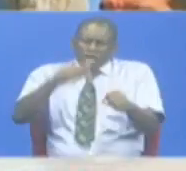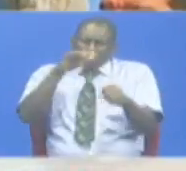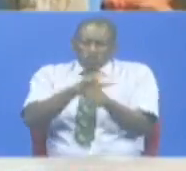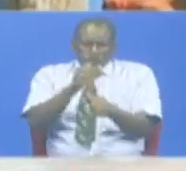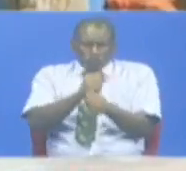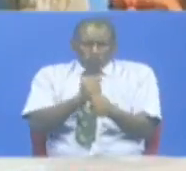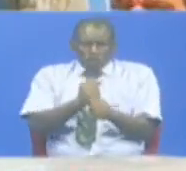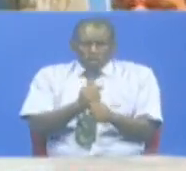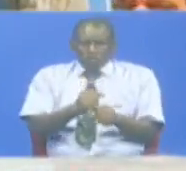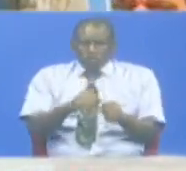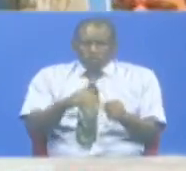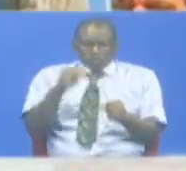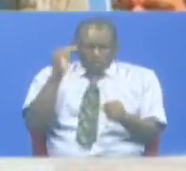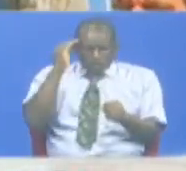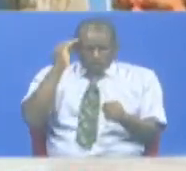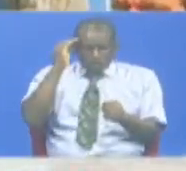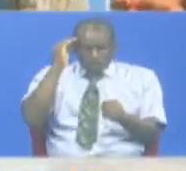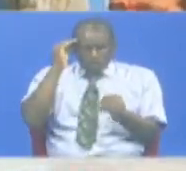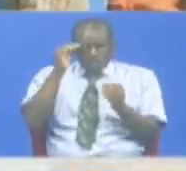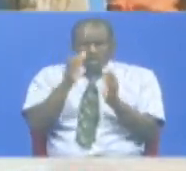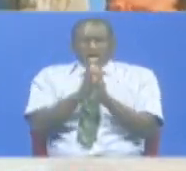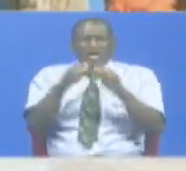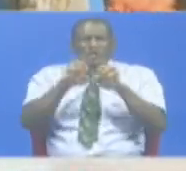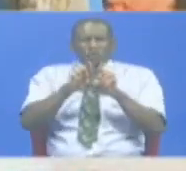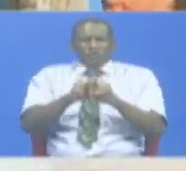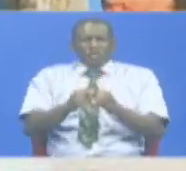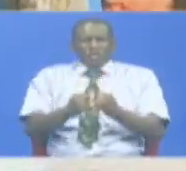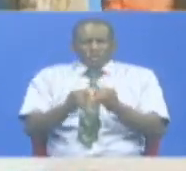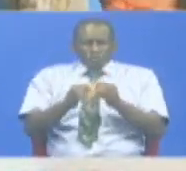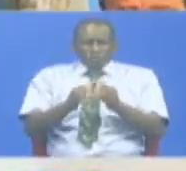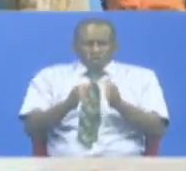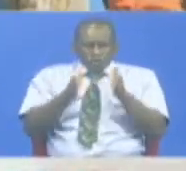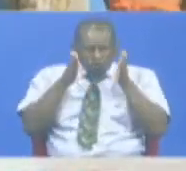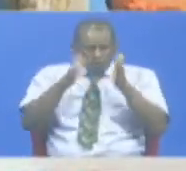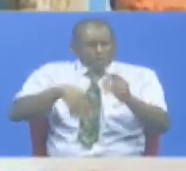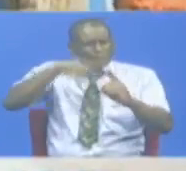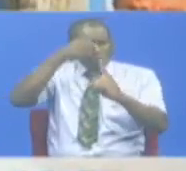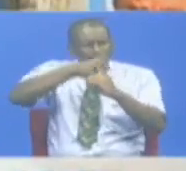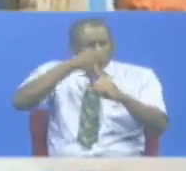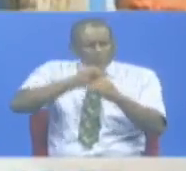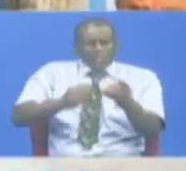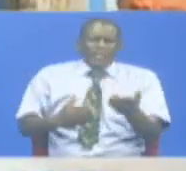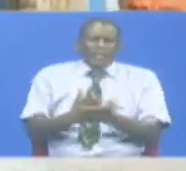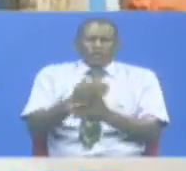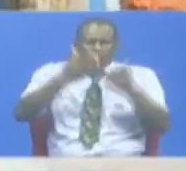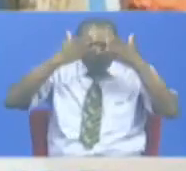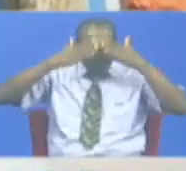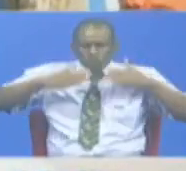usomi, alikuwa katika mstari mbele kutetea haki za Waislamu kwa kila njia.